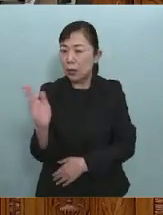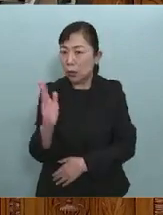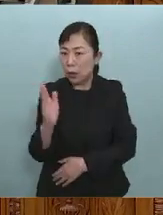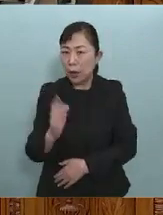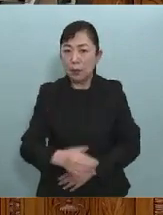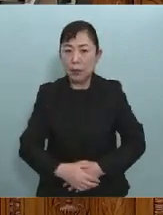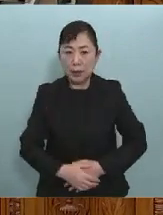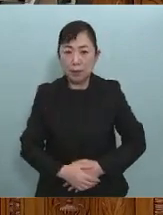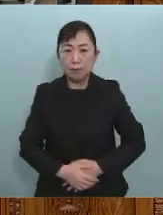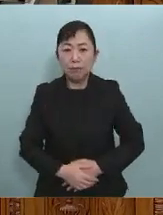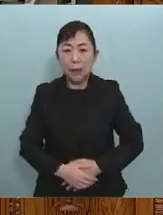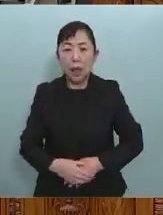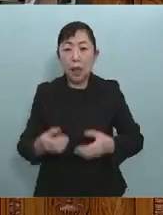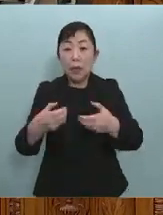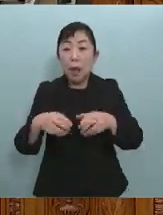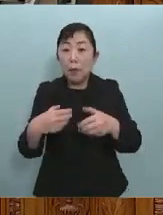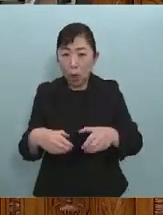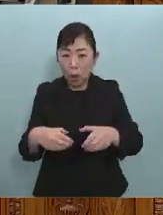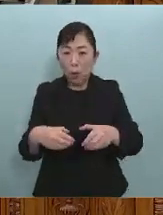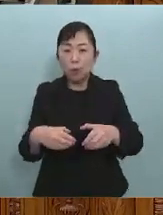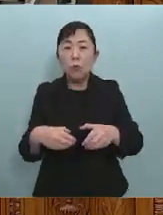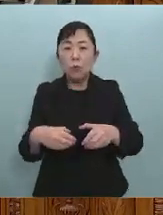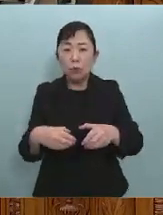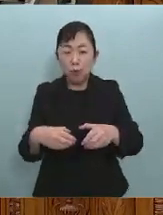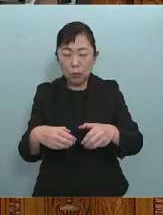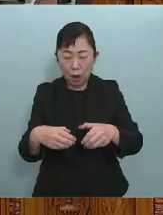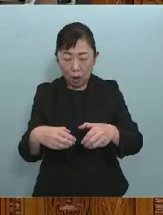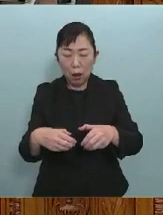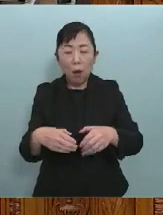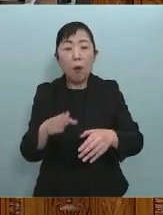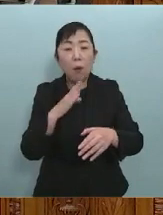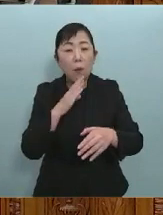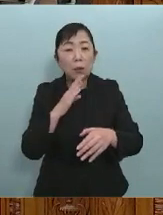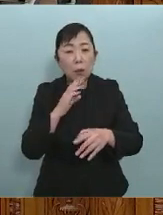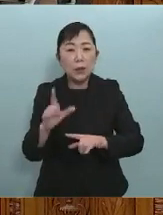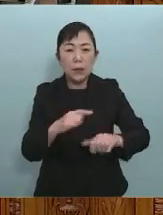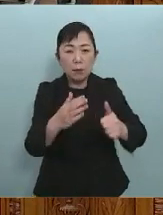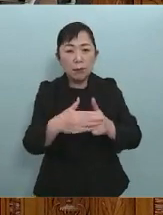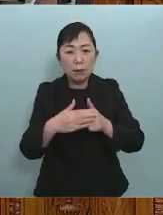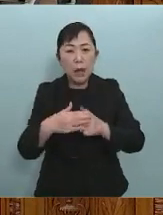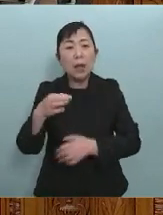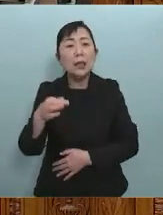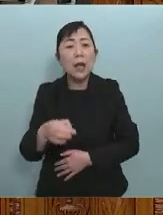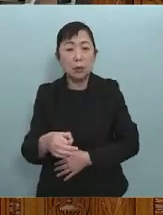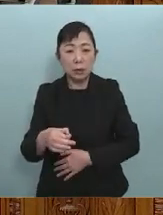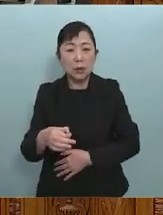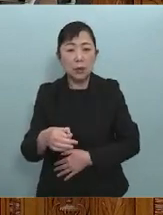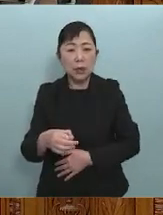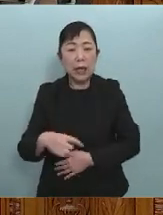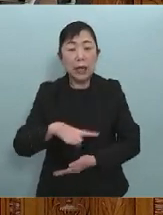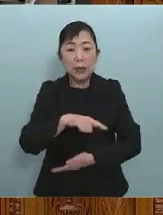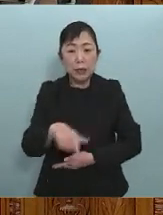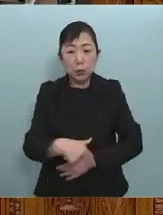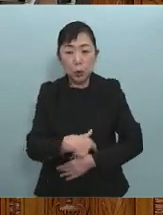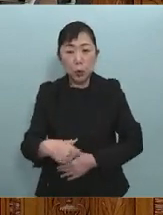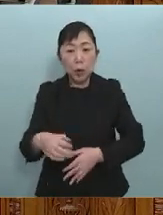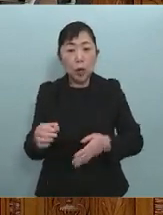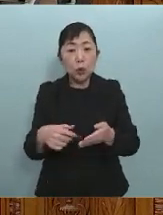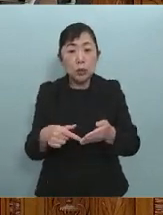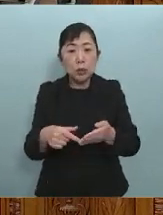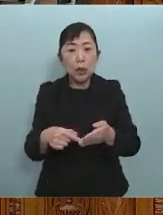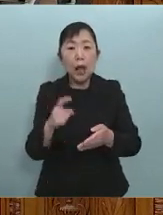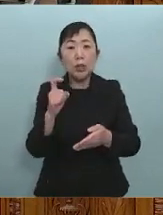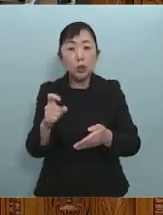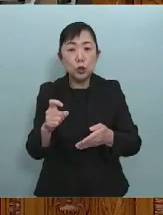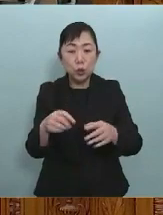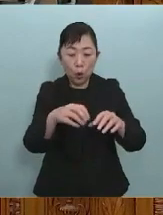ん卵はかつて物価の優等制とも言われましたが地元福岡のスーパーではっこ入り